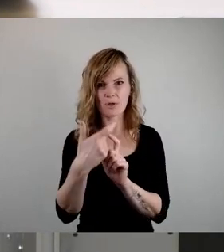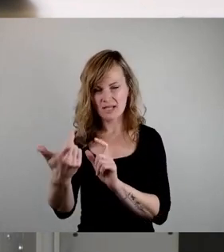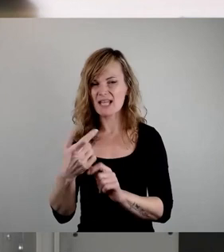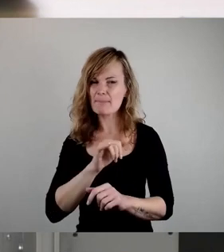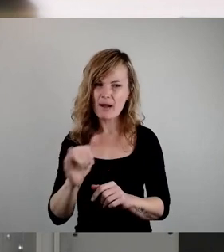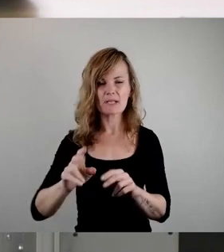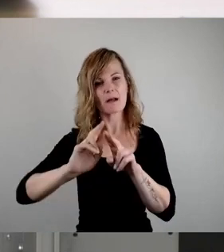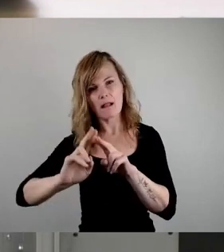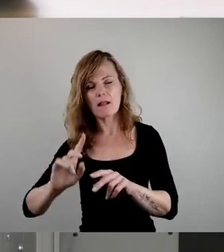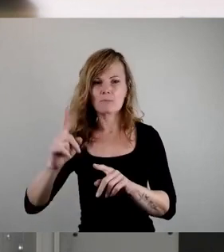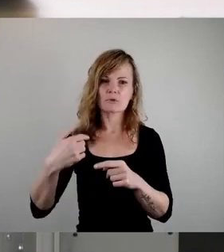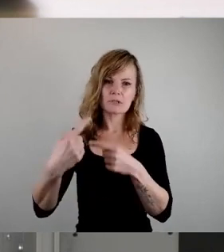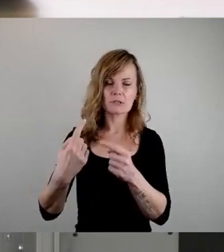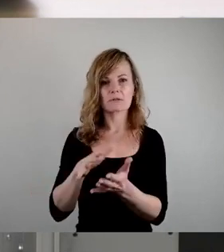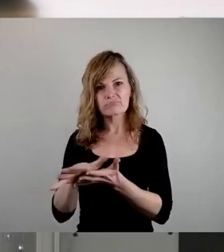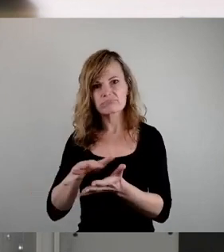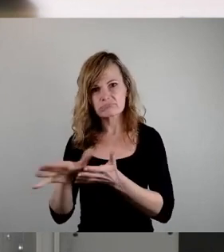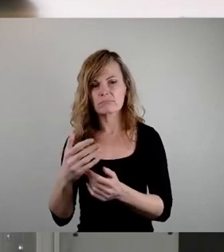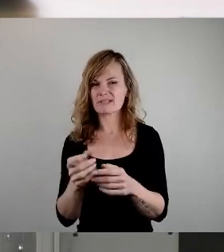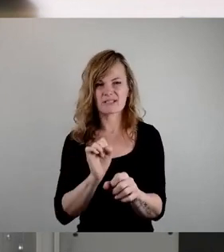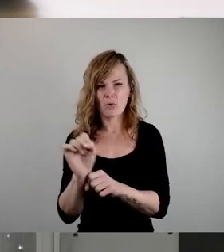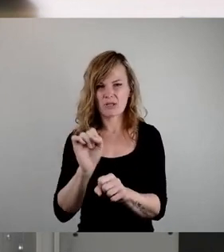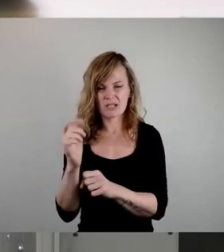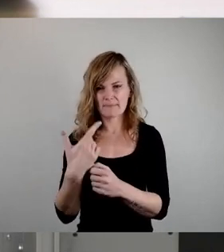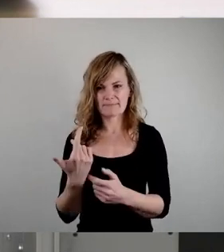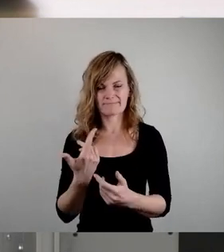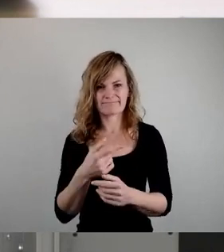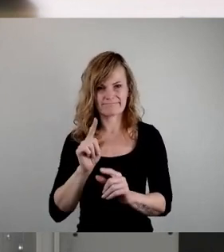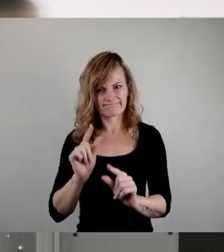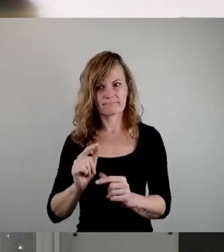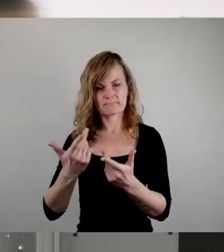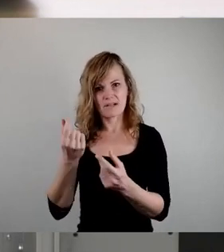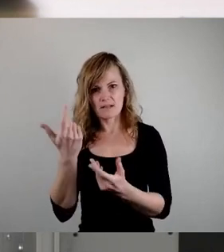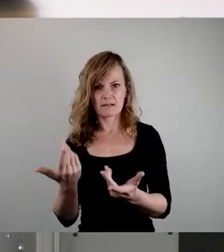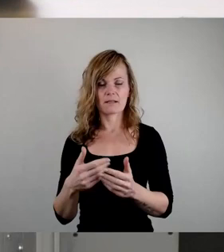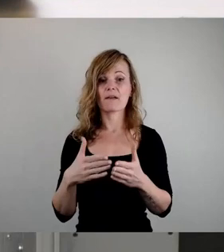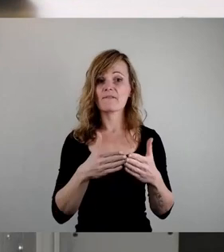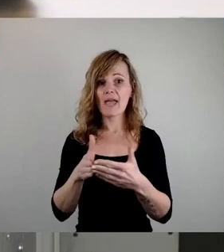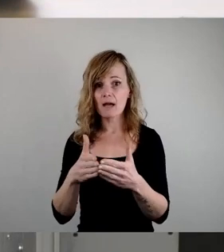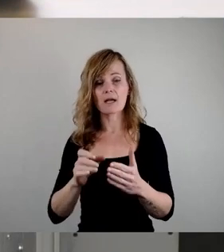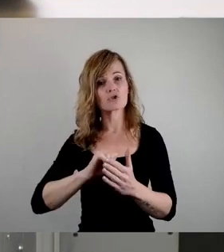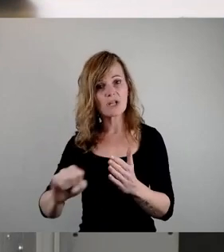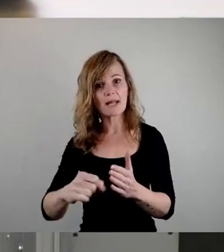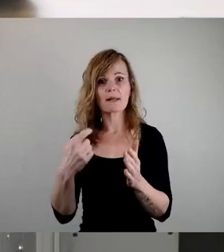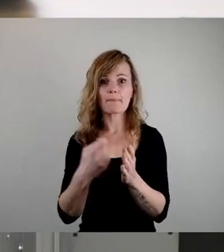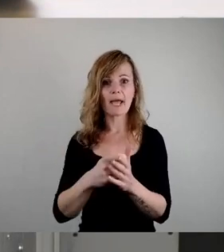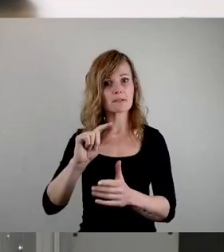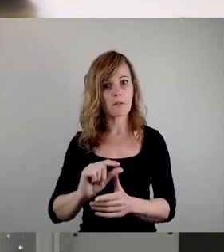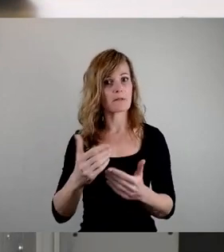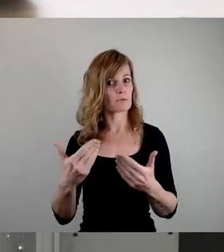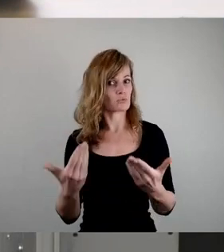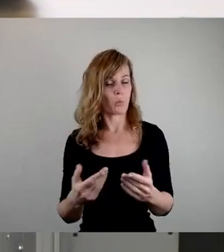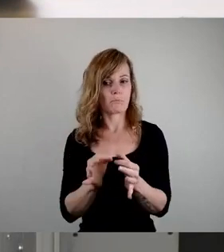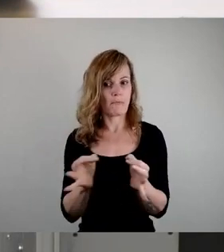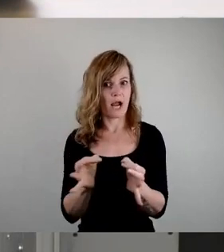und trotzdem nicht in Stand gehalten werden. Eine Fähre ist relativ schnell und preismäßig